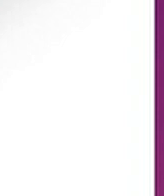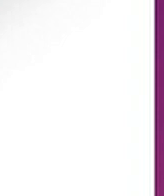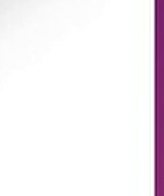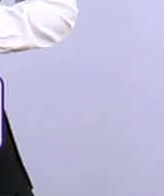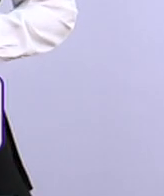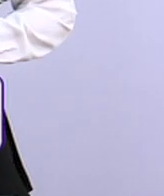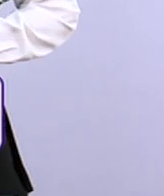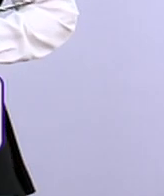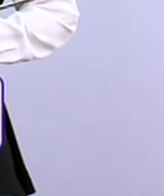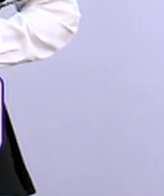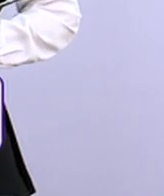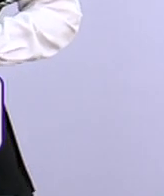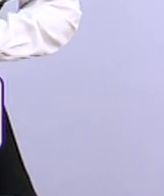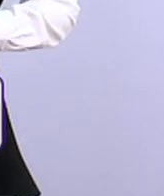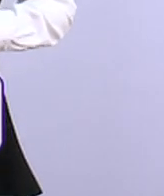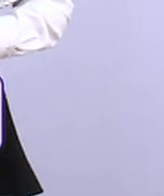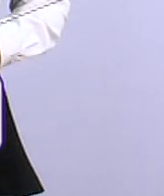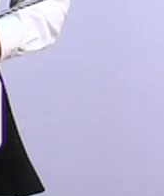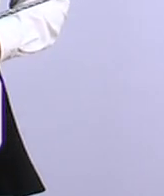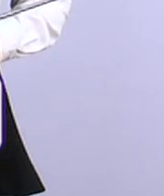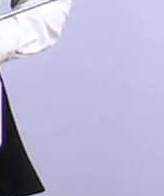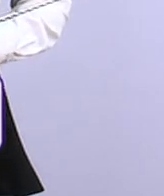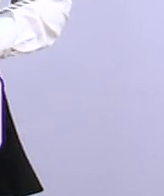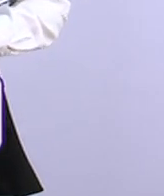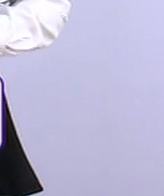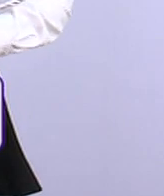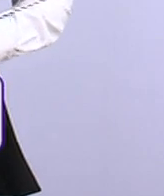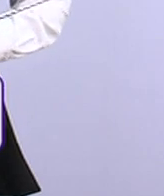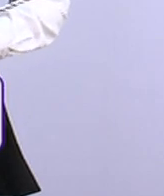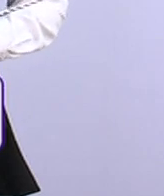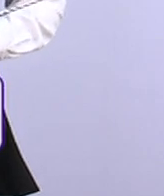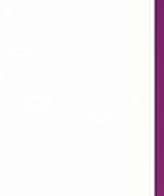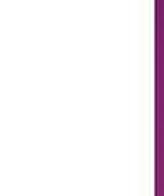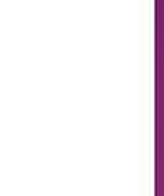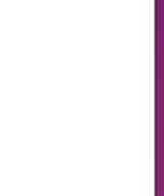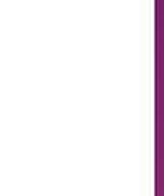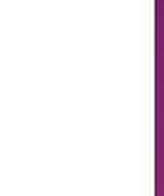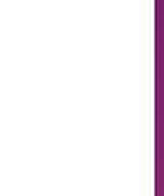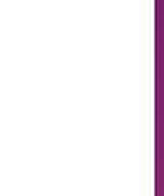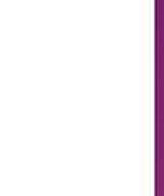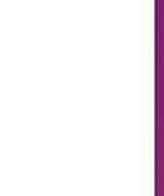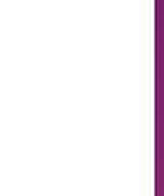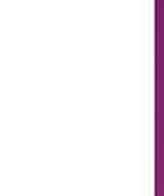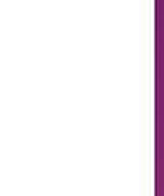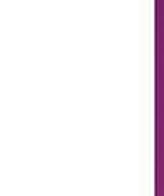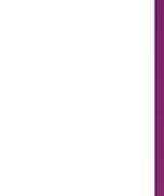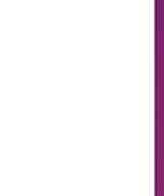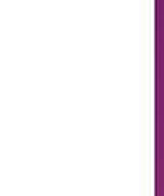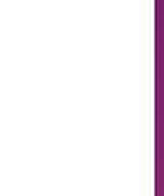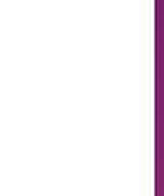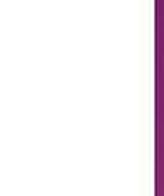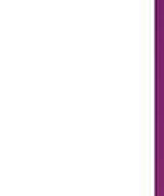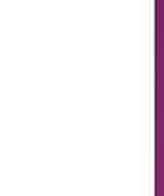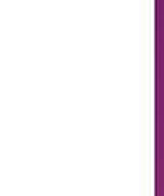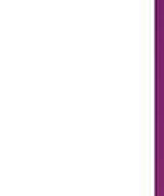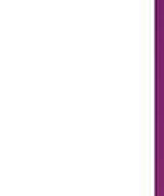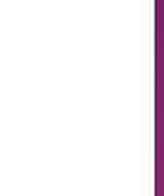боламыз. Let's revise the words from the previous lesson. A